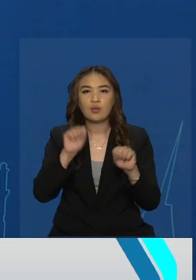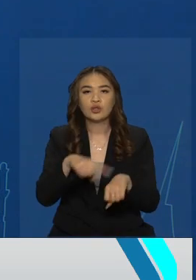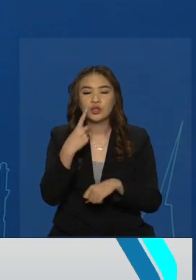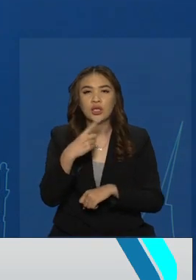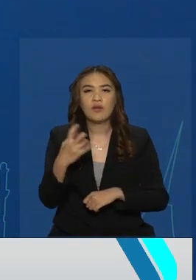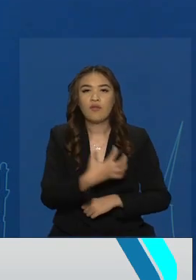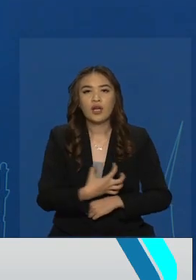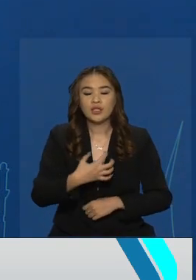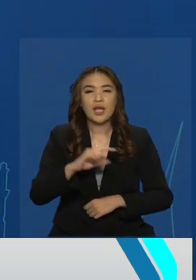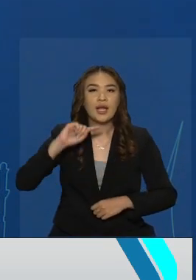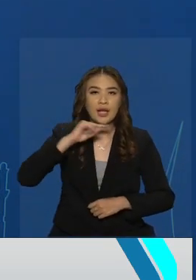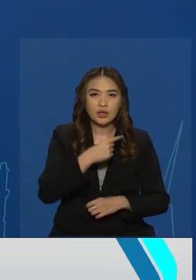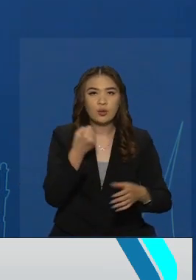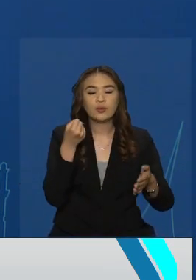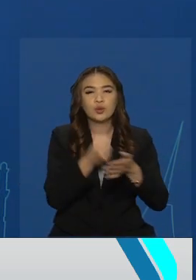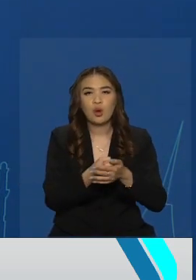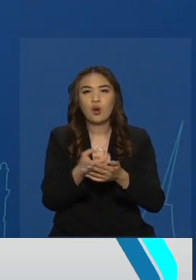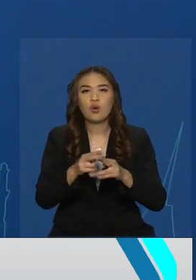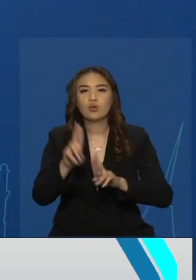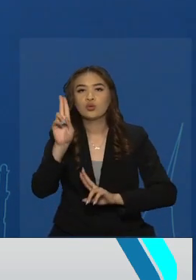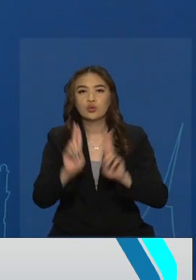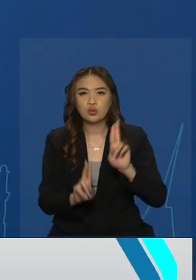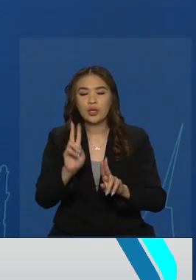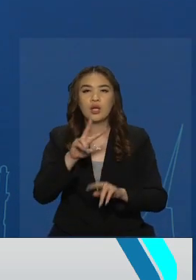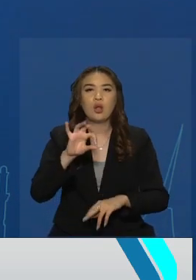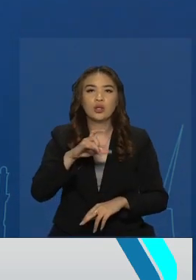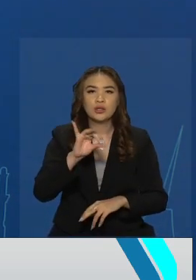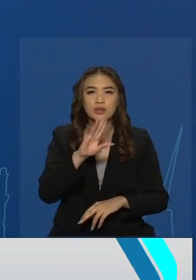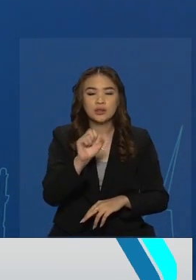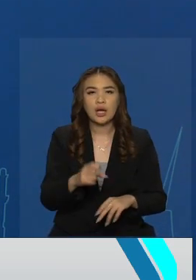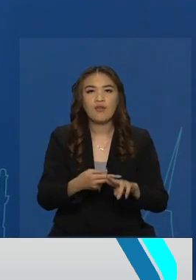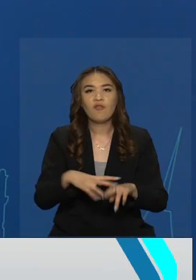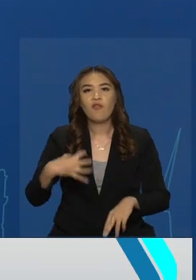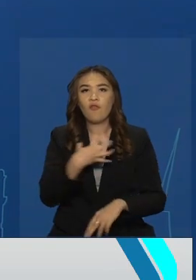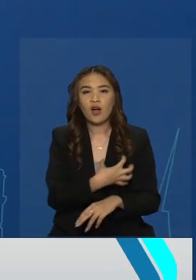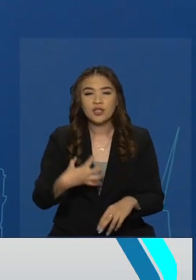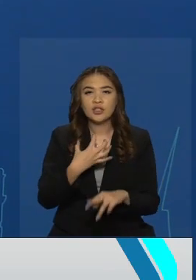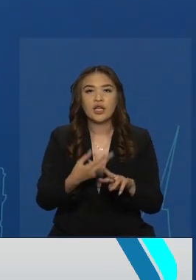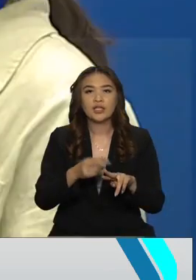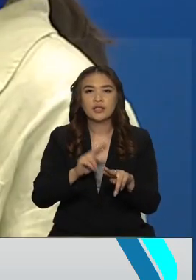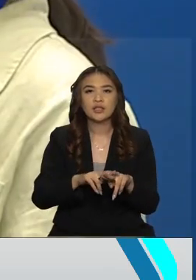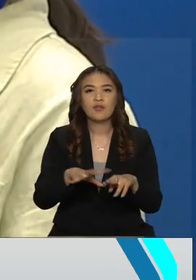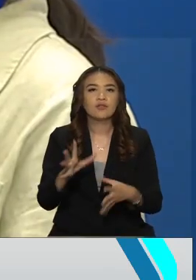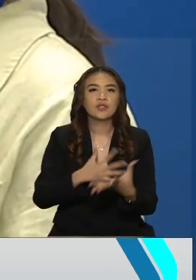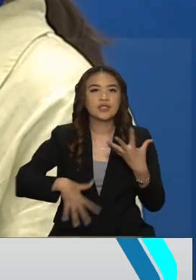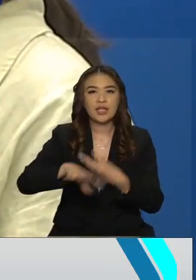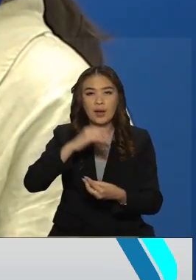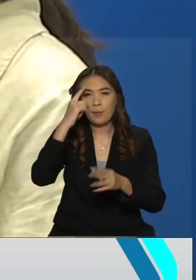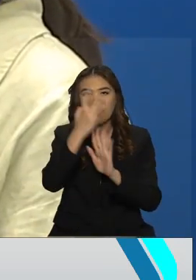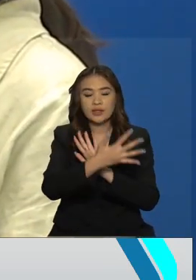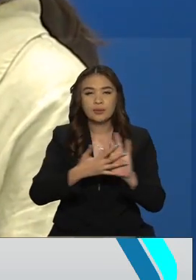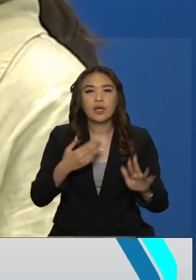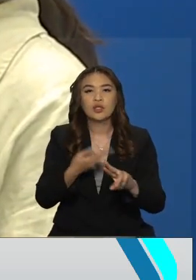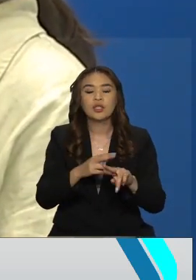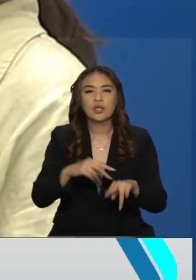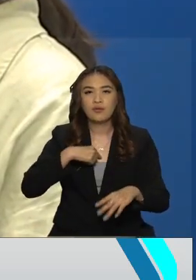от экономики до политики культуры и конечно же логистики важность этого транспортного узла все понимают Я верю